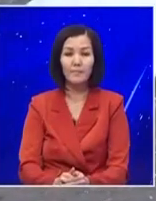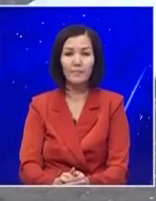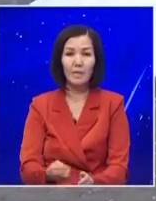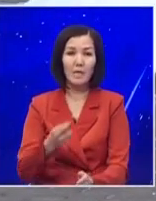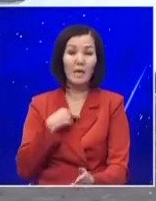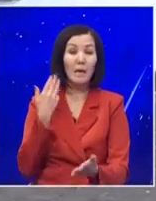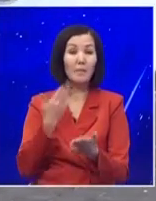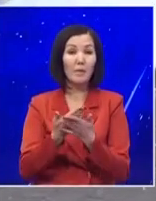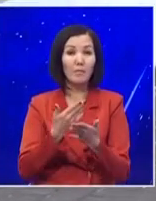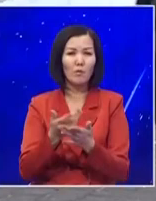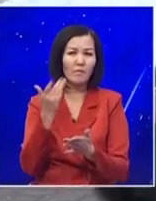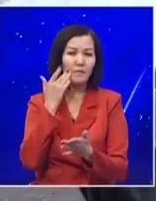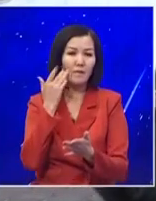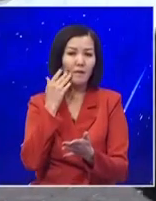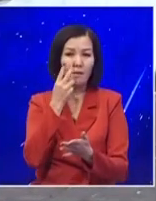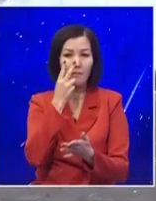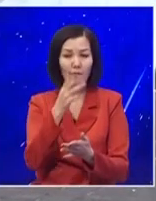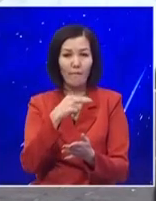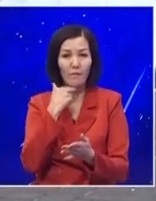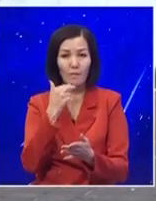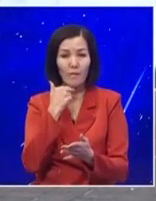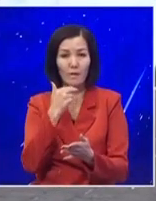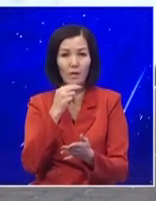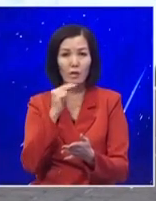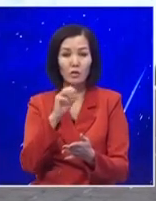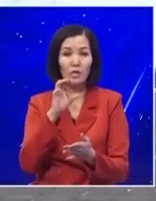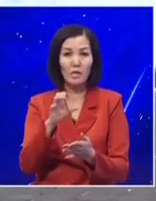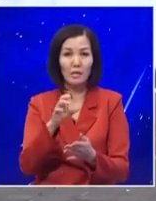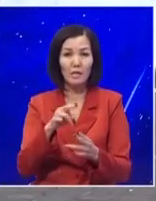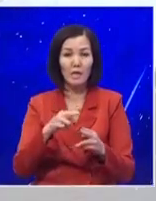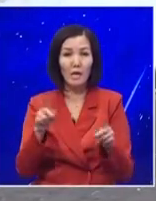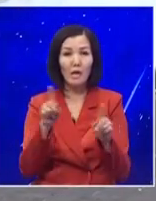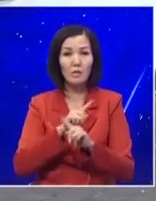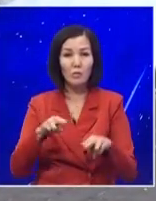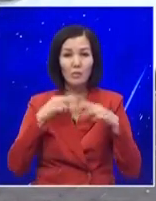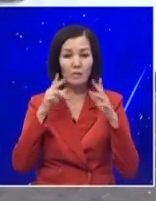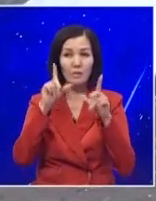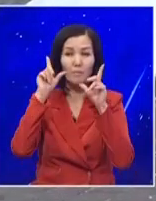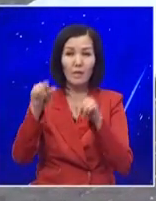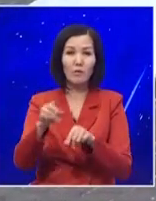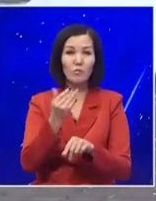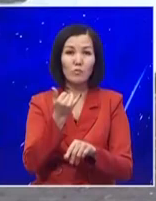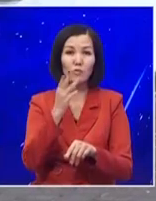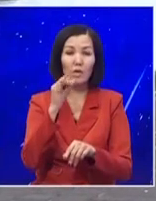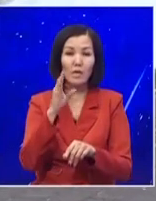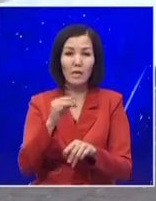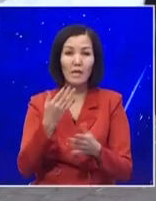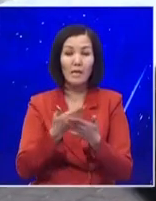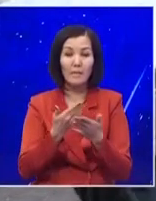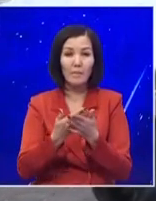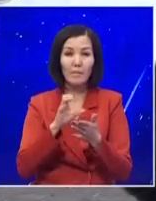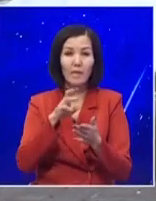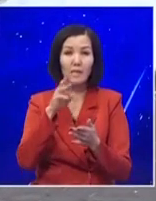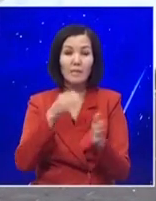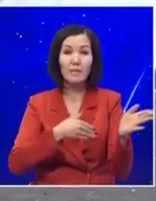Я, к примеру, всегда обращаю внимание на рассылку от ЧС. В особенности, если планирую выехать в сторону Ушарала. Если приходит СМС